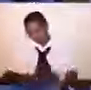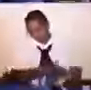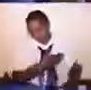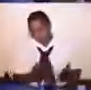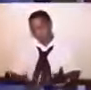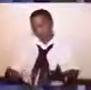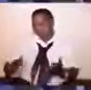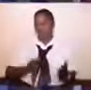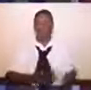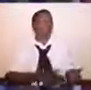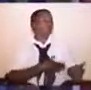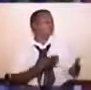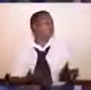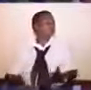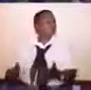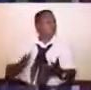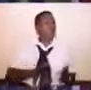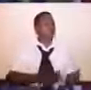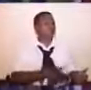Ifili kuntanshi,